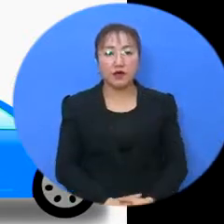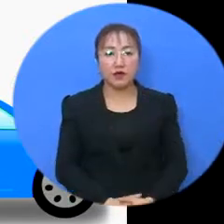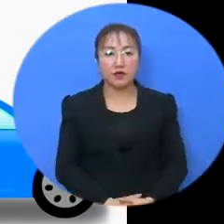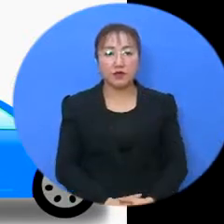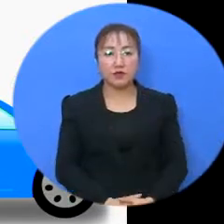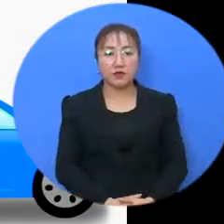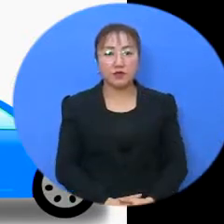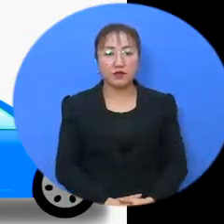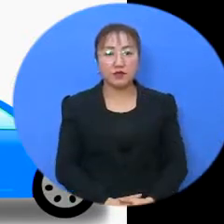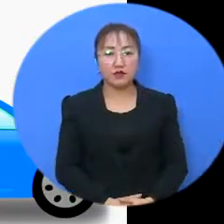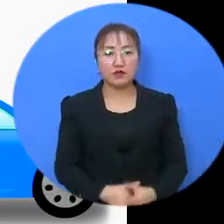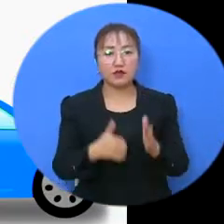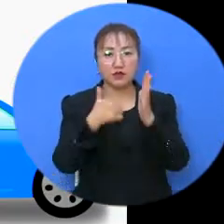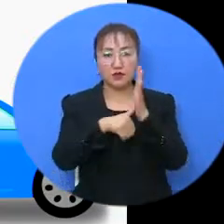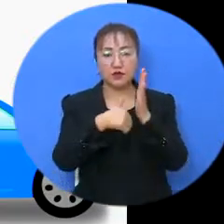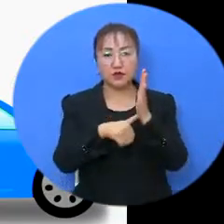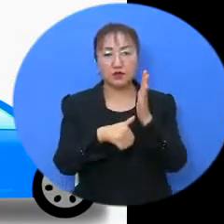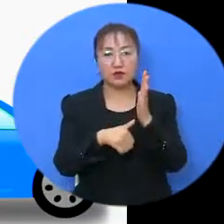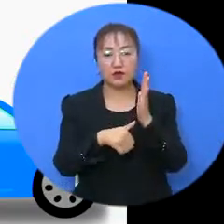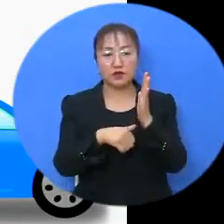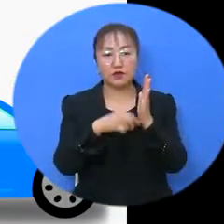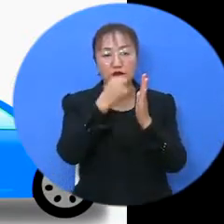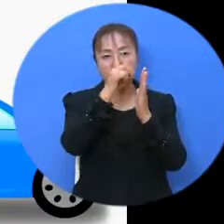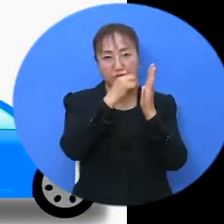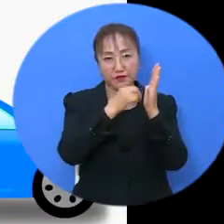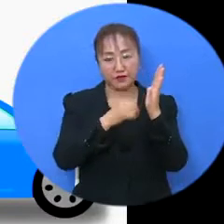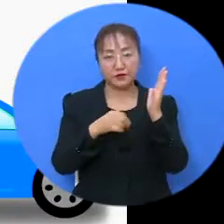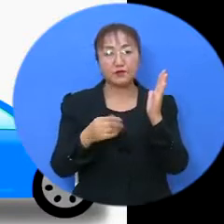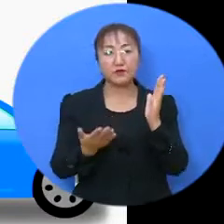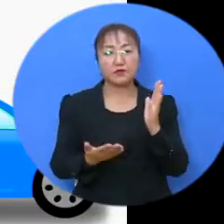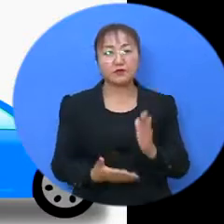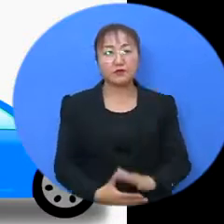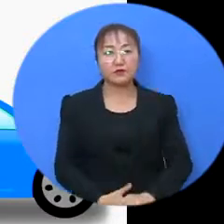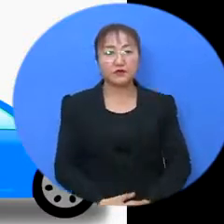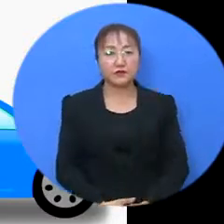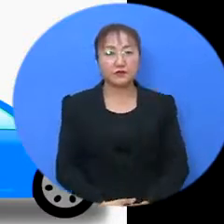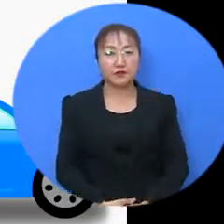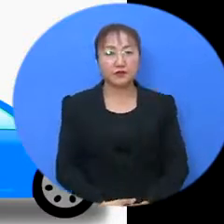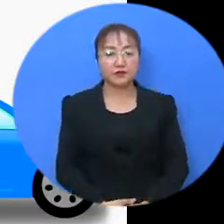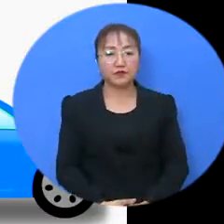Дэвтэртээ бичиж тэмдэглэж аваарай.